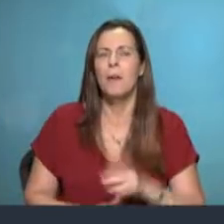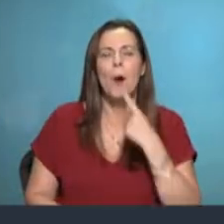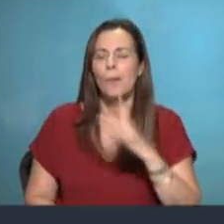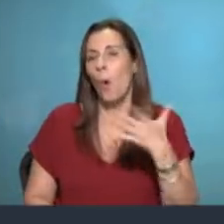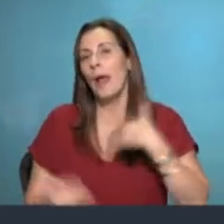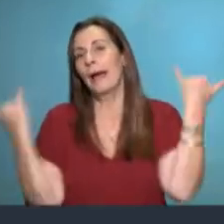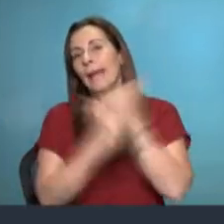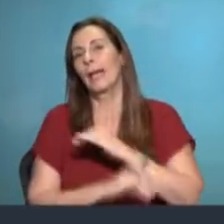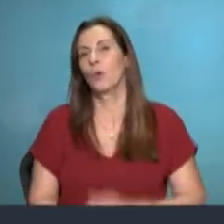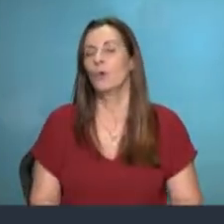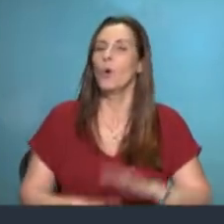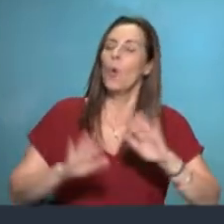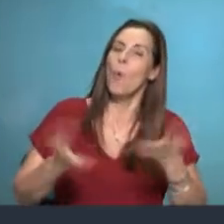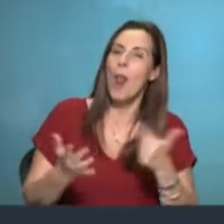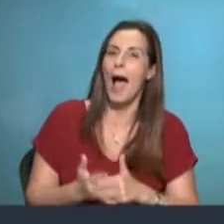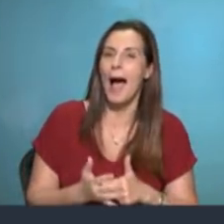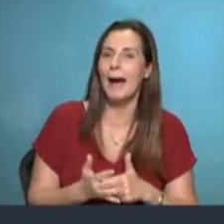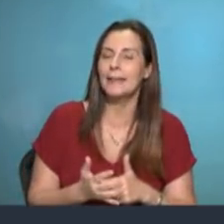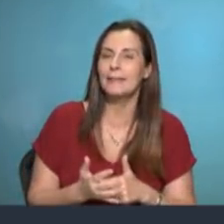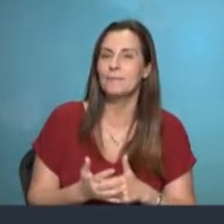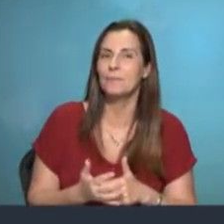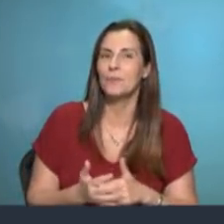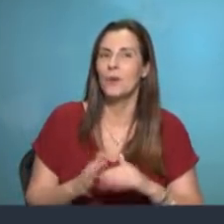اولاي تعينو اولاي